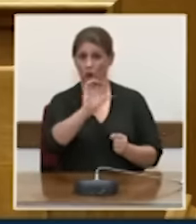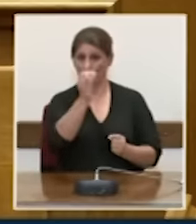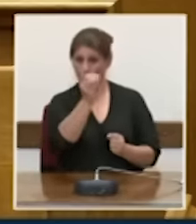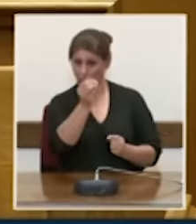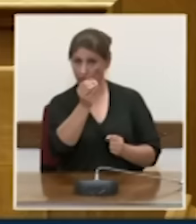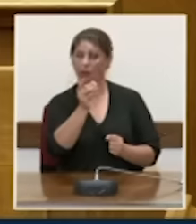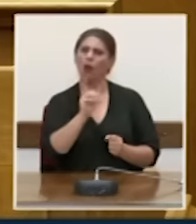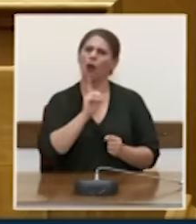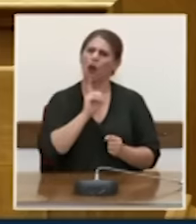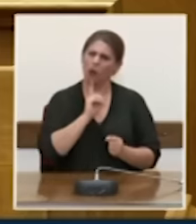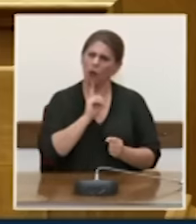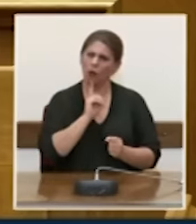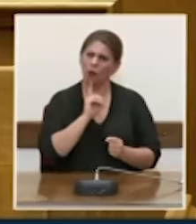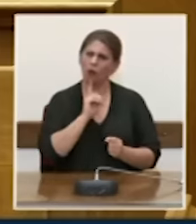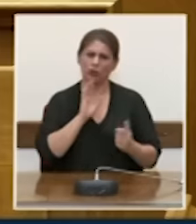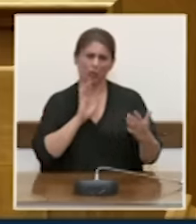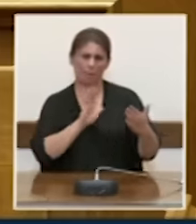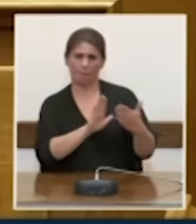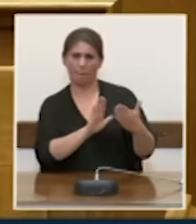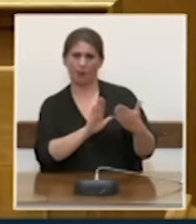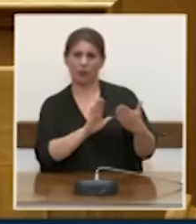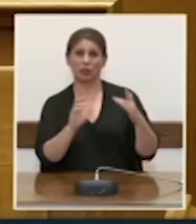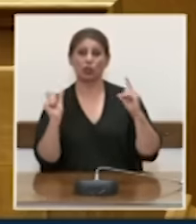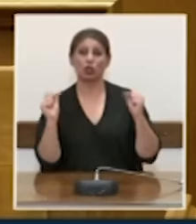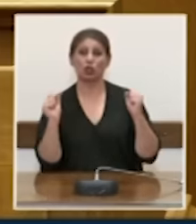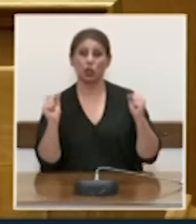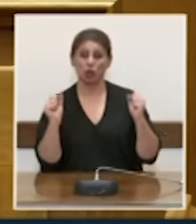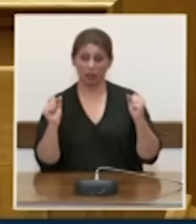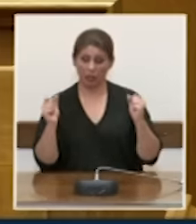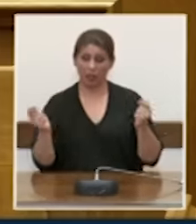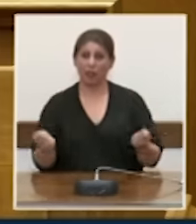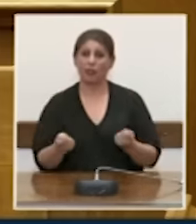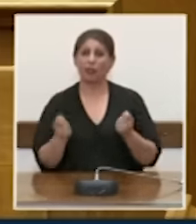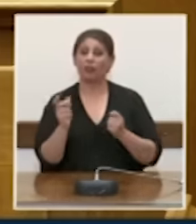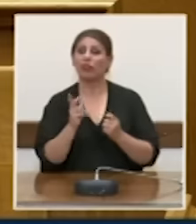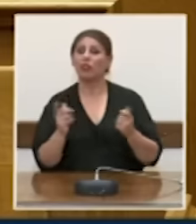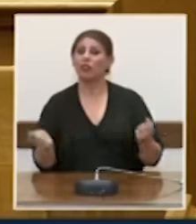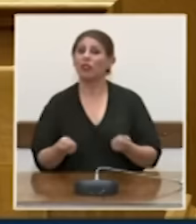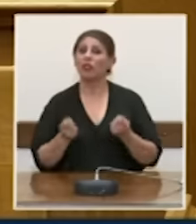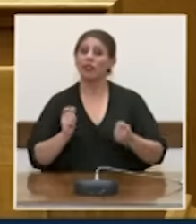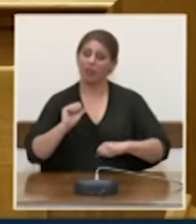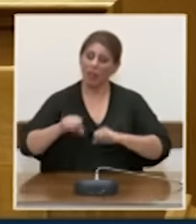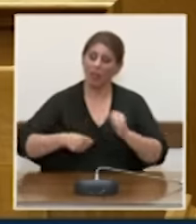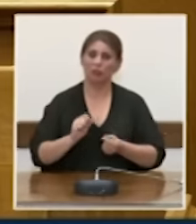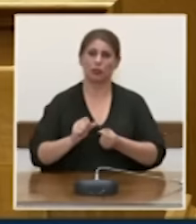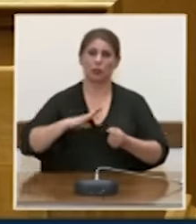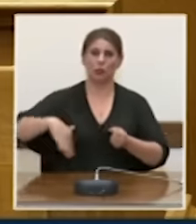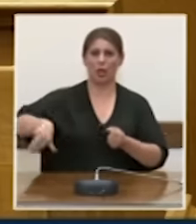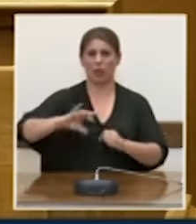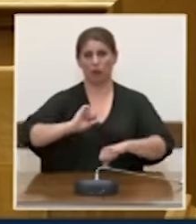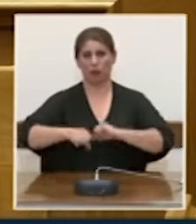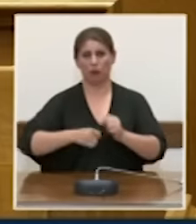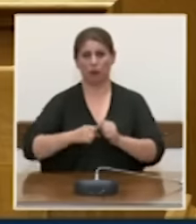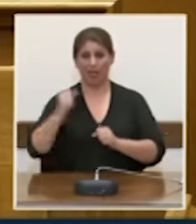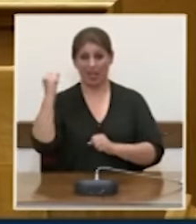αλλά και απέναντι στις ζωντανές διεργασίες του λαϊκού μας κινήματος. Δυνατό ΚΚΕ